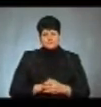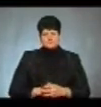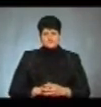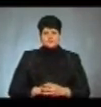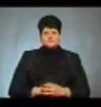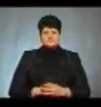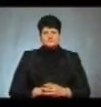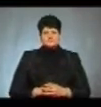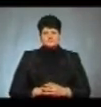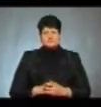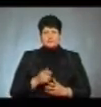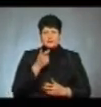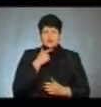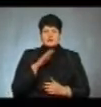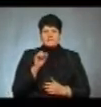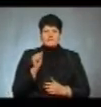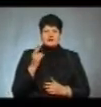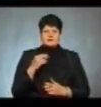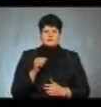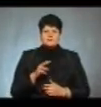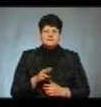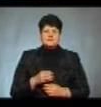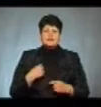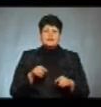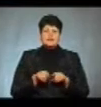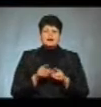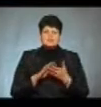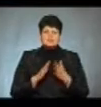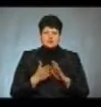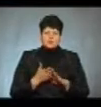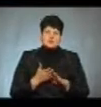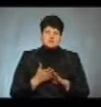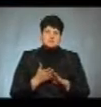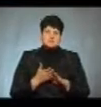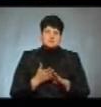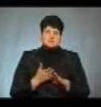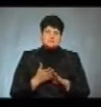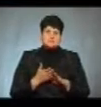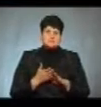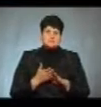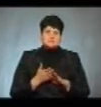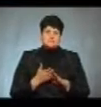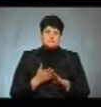Богу! Пане Вадиме, слава Ісусу Христу! Така ситуація, чи